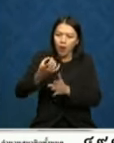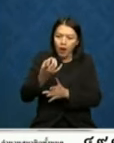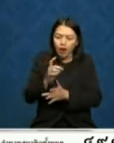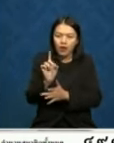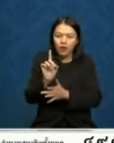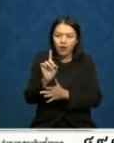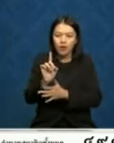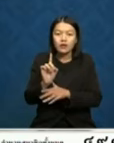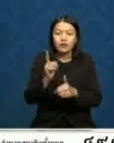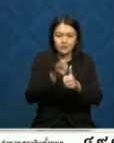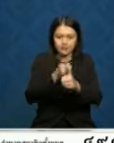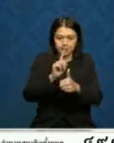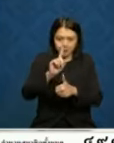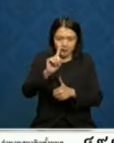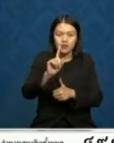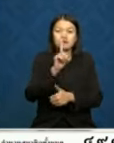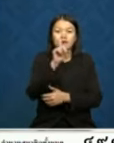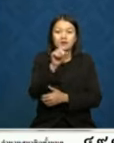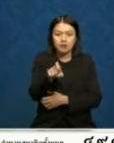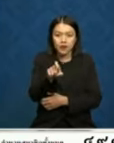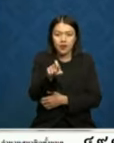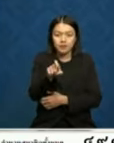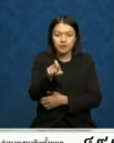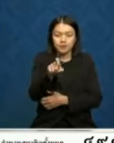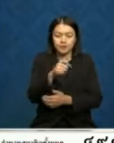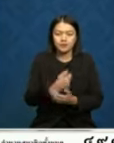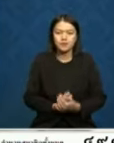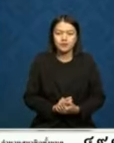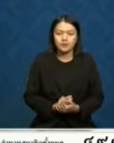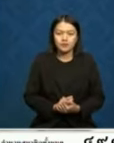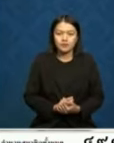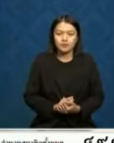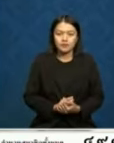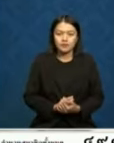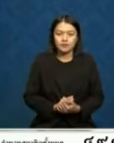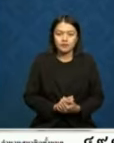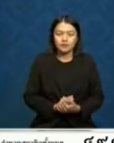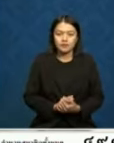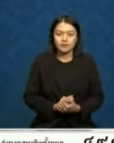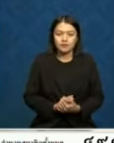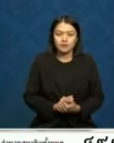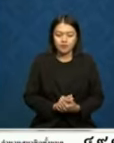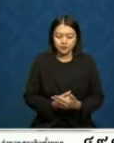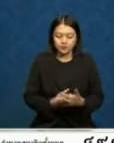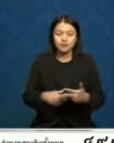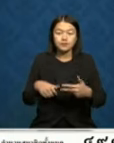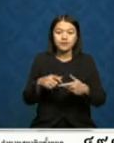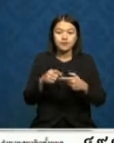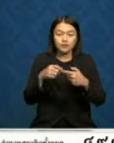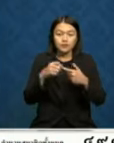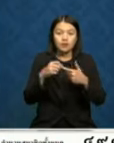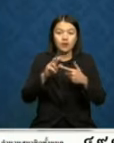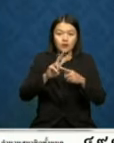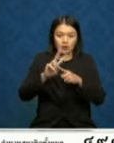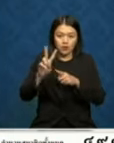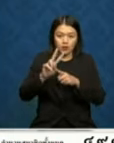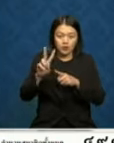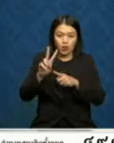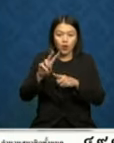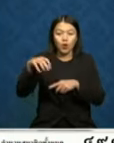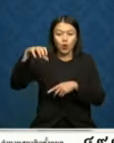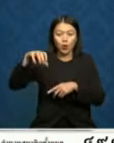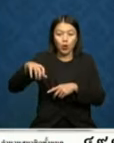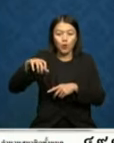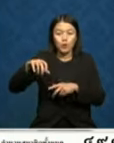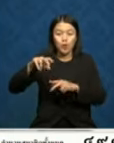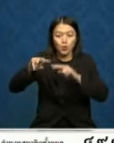นั่นเป็นประเด็นที่หนึ่งที่ผมอยากจะอภิปรายสอบถามทางกรรมาธิการครับประเด็นที่สองครับเป็นเรื่องของกรมพินิจและคุ้ม